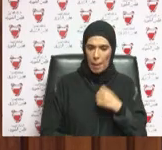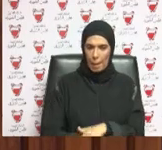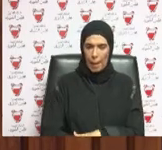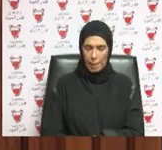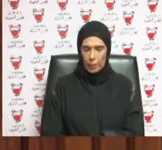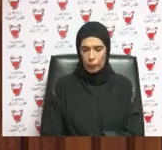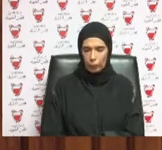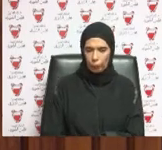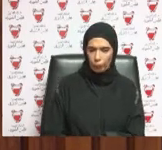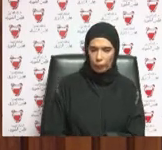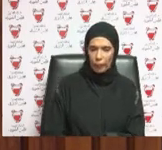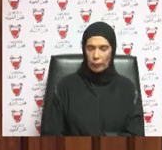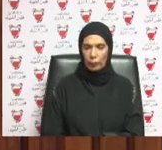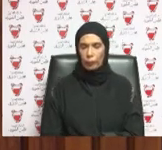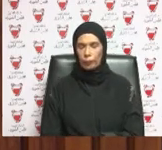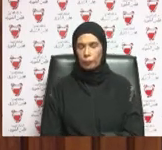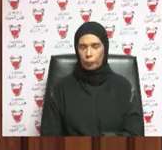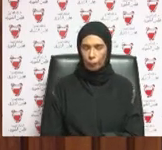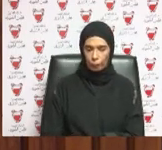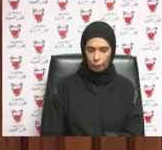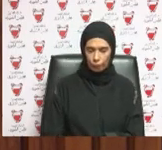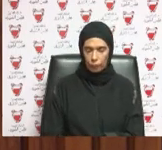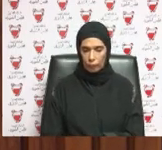شكرا جزيلا. الأخ دلال الزايد تفضلي.